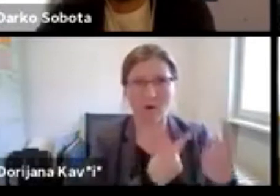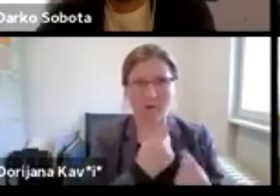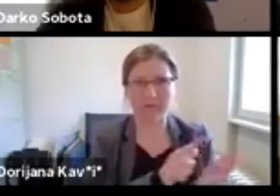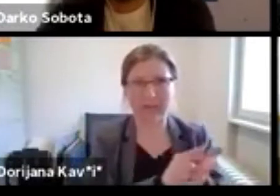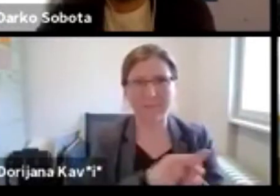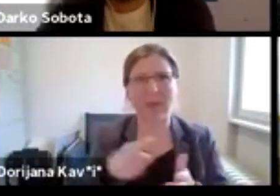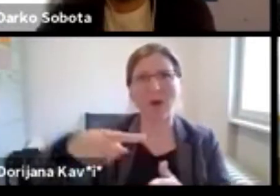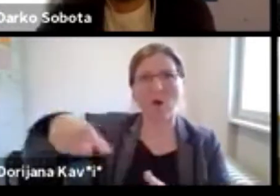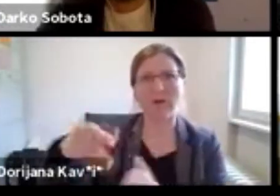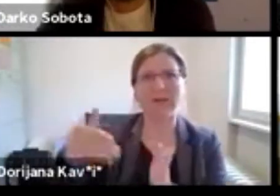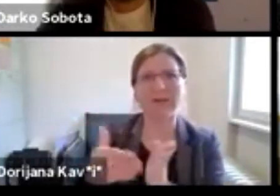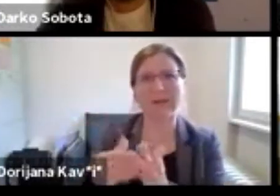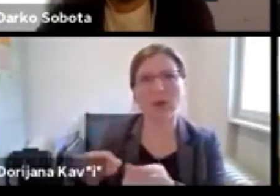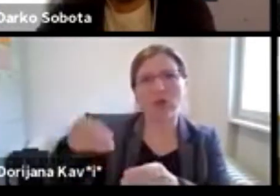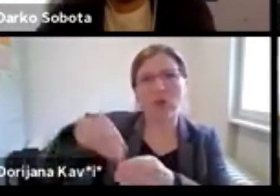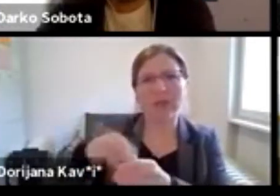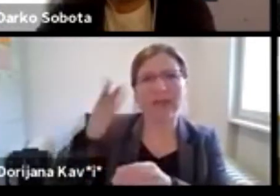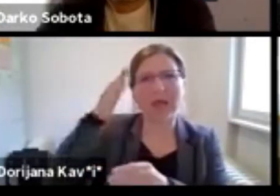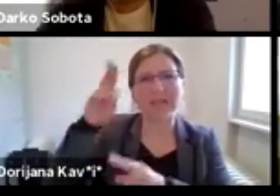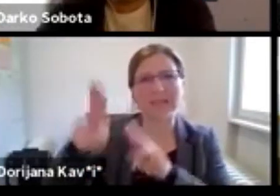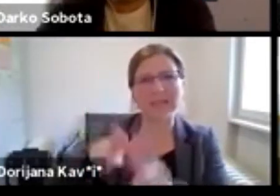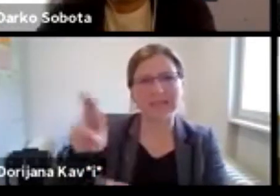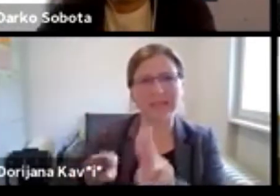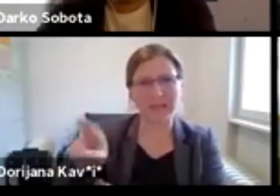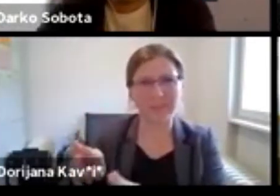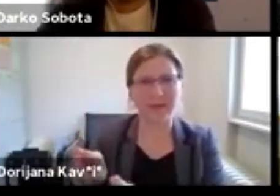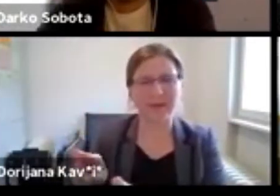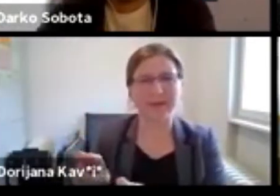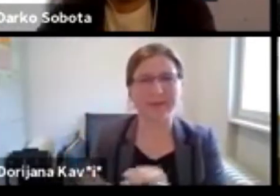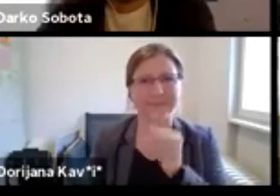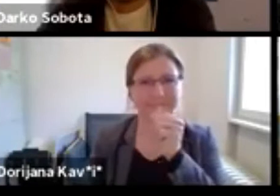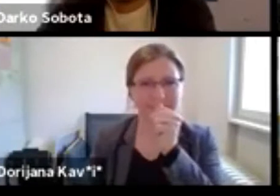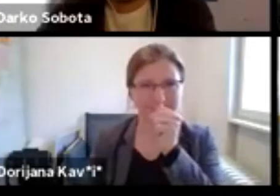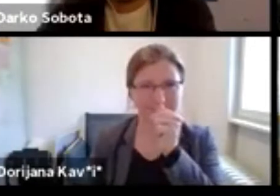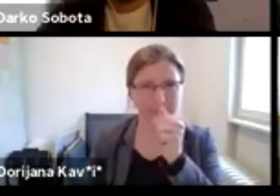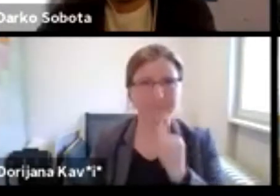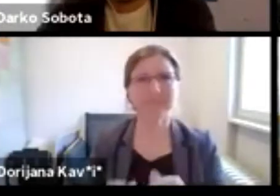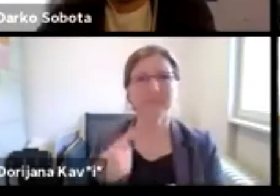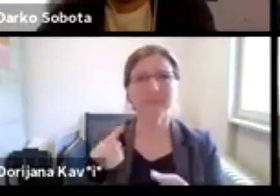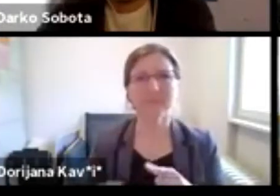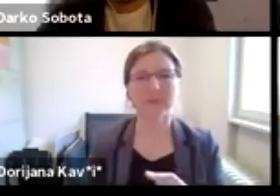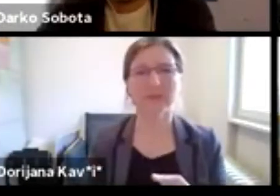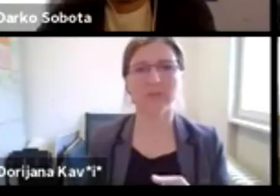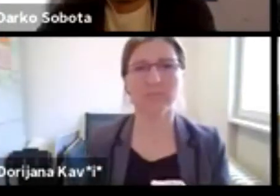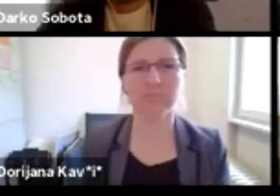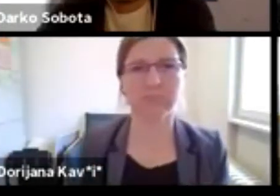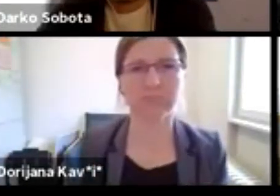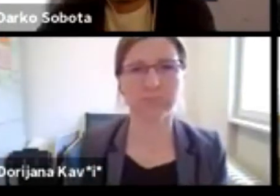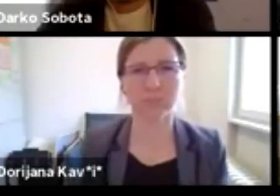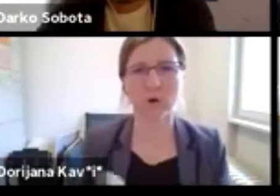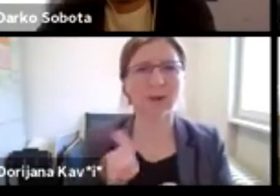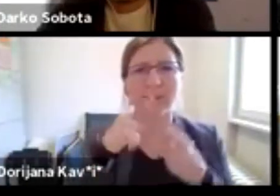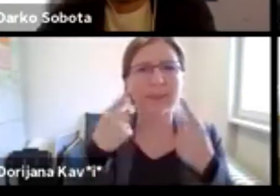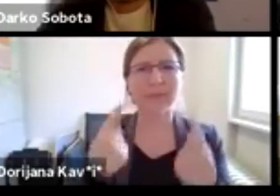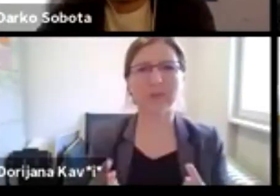dodatna skrb, ali najviše od njihove strane. Zato što ono što ne postoje nekakve